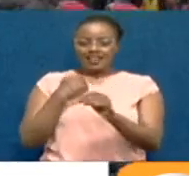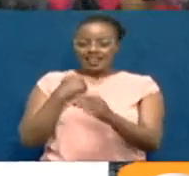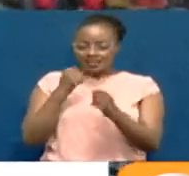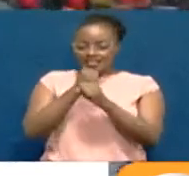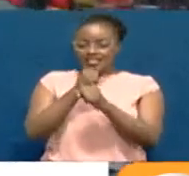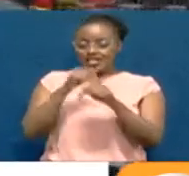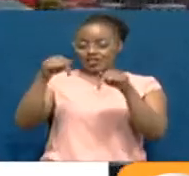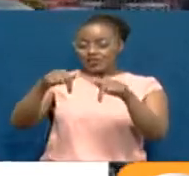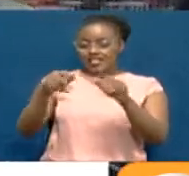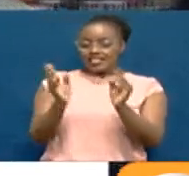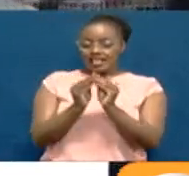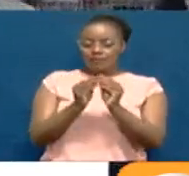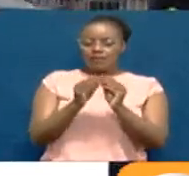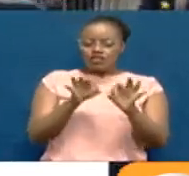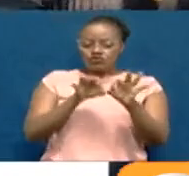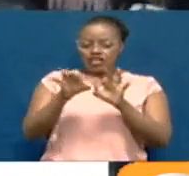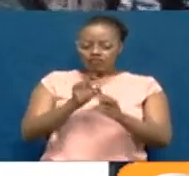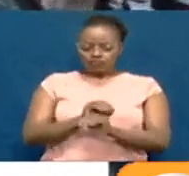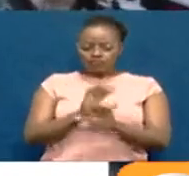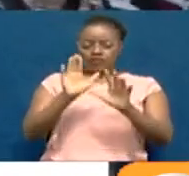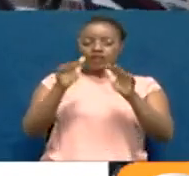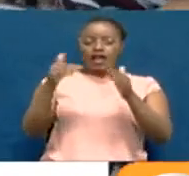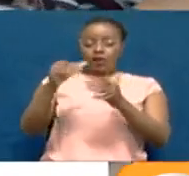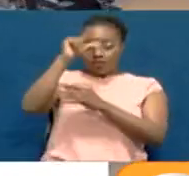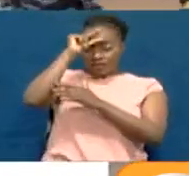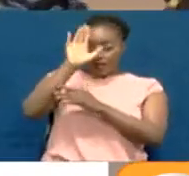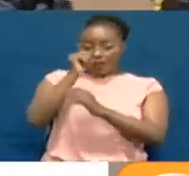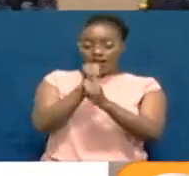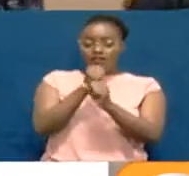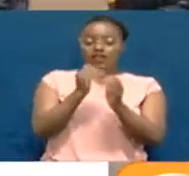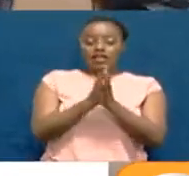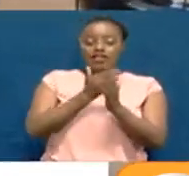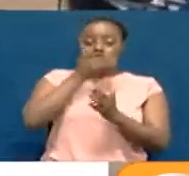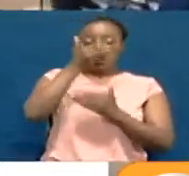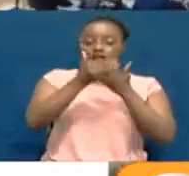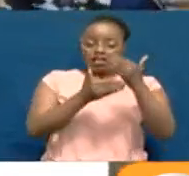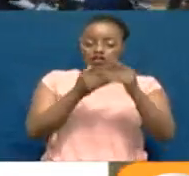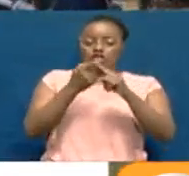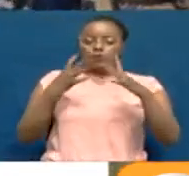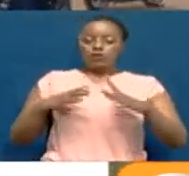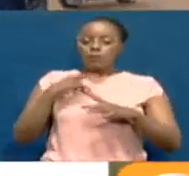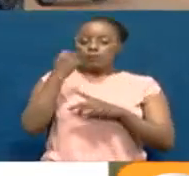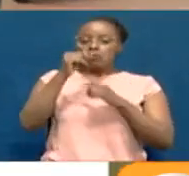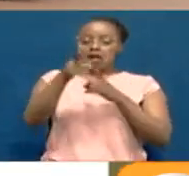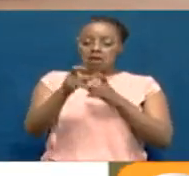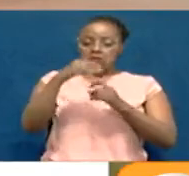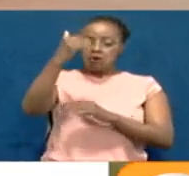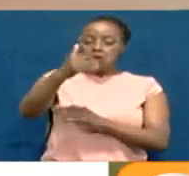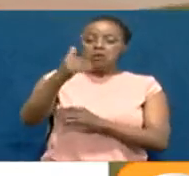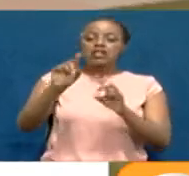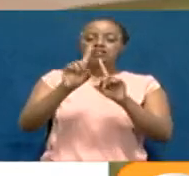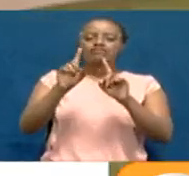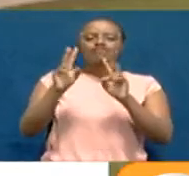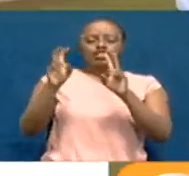hafla ya leo kuweka bayana rekodi ya utendakazi wa serikali yake na kujibu tetesi za wakosoaji wake. Swala kuu